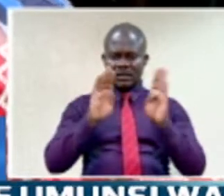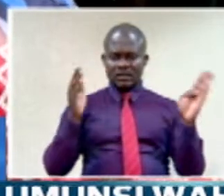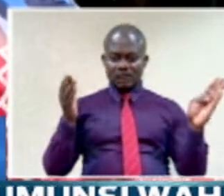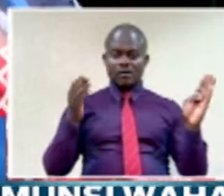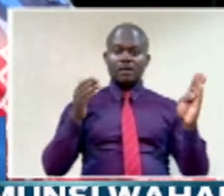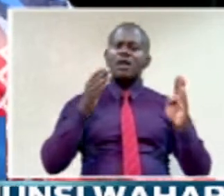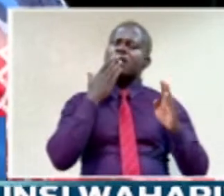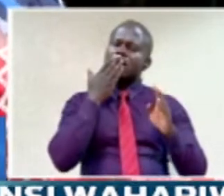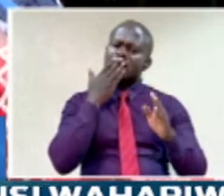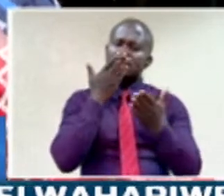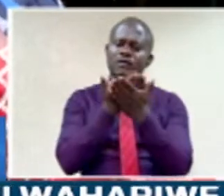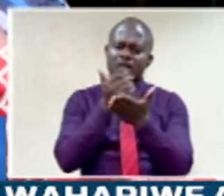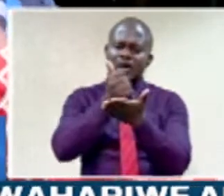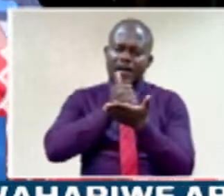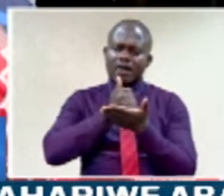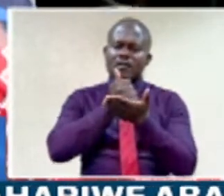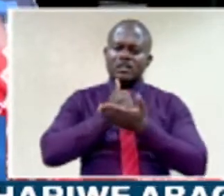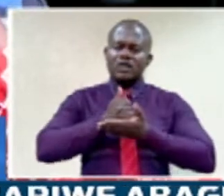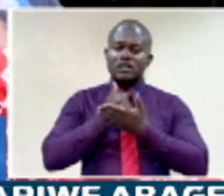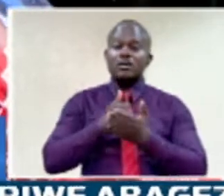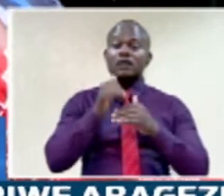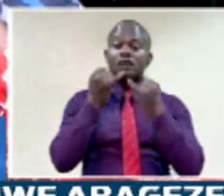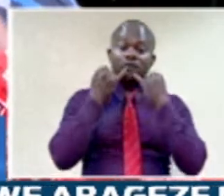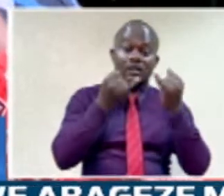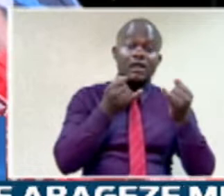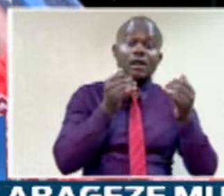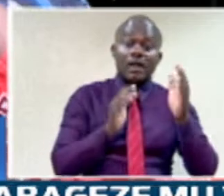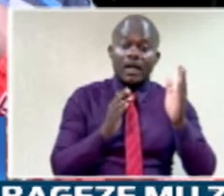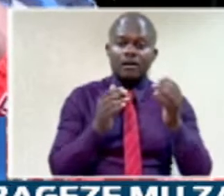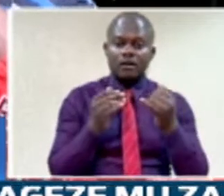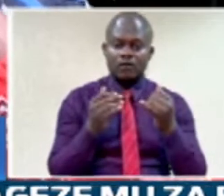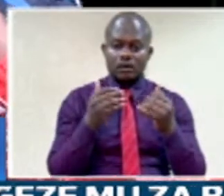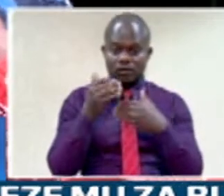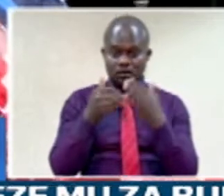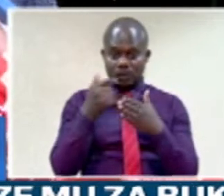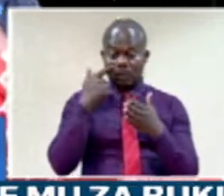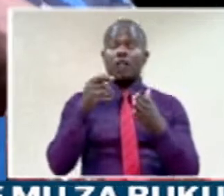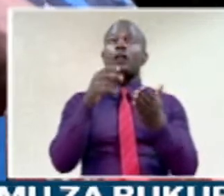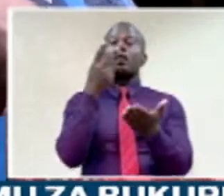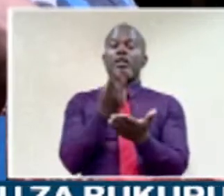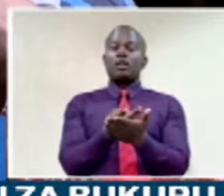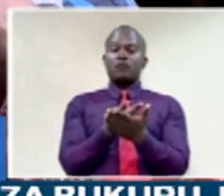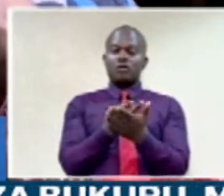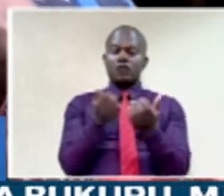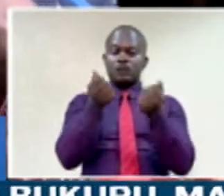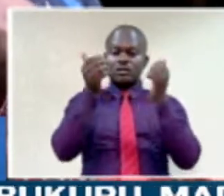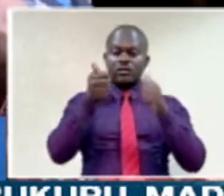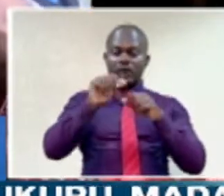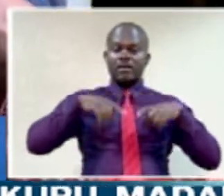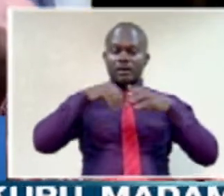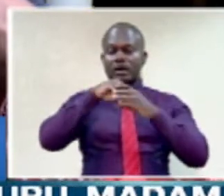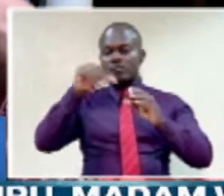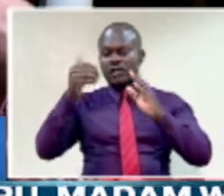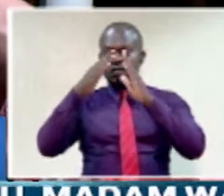inzira arangaye, ndakomera n'umudutabare ngende ngiye kumubwira nti twatewe mpita mbonagaramye hasi. None uwo mushoferi we yabaga mu yindi